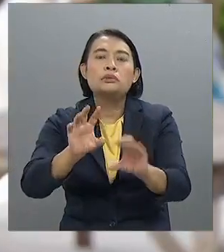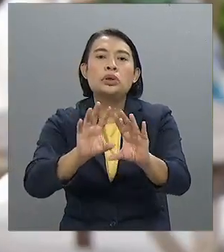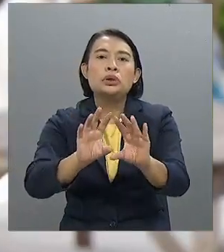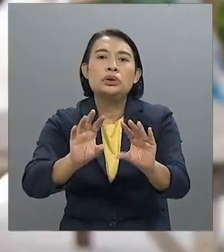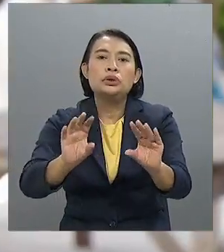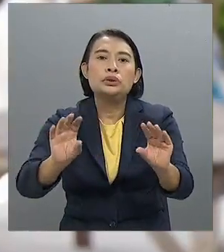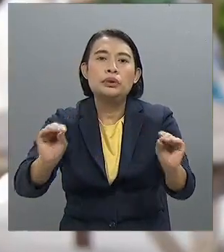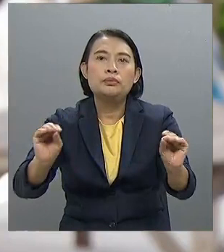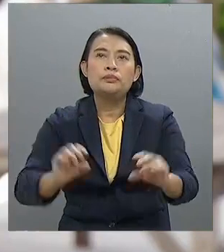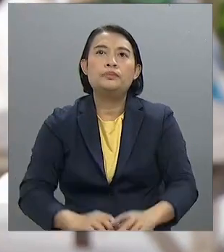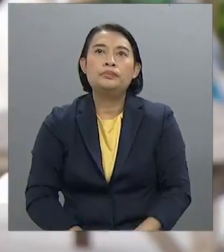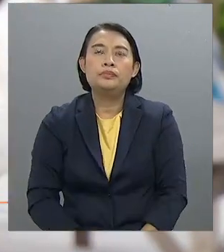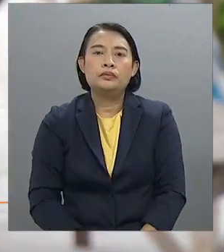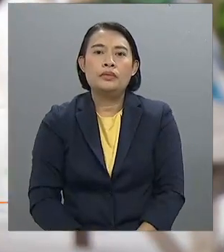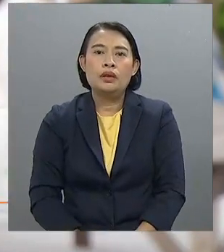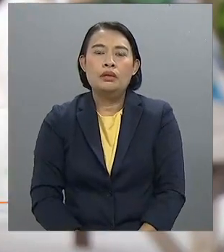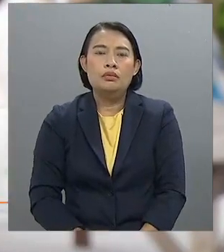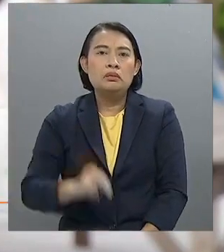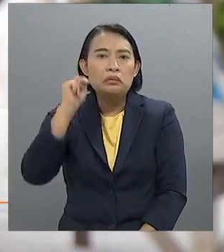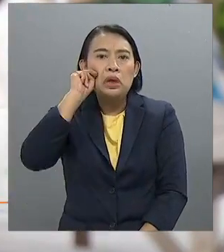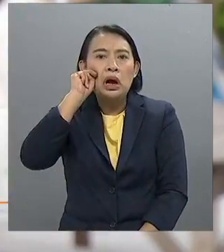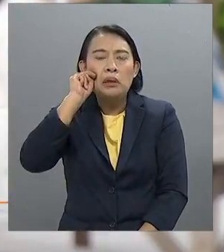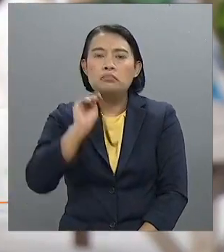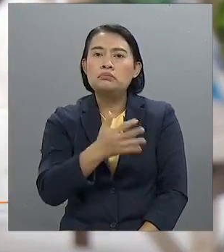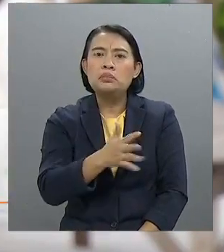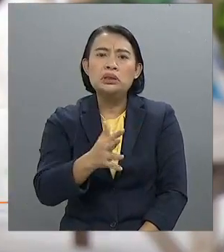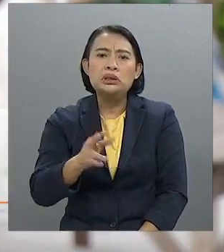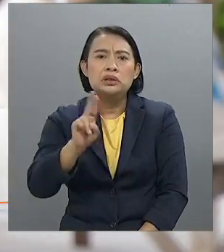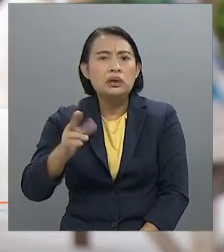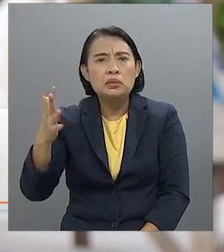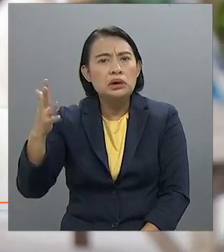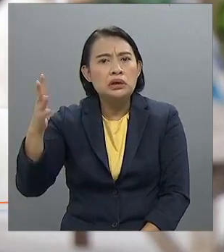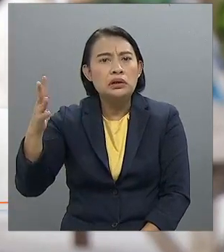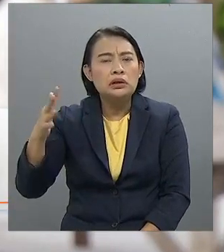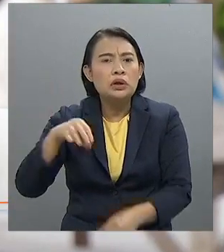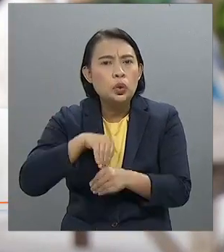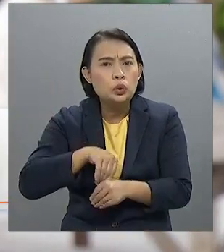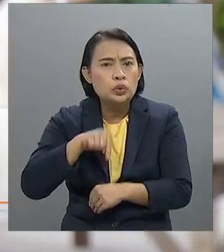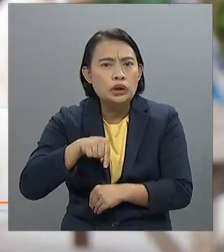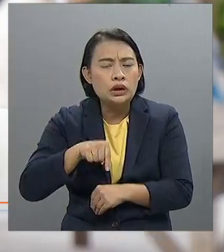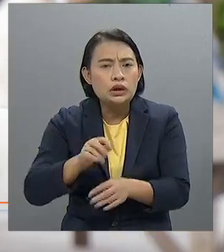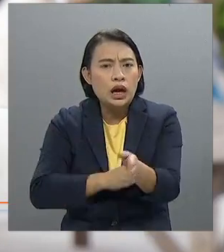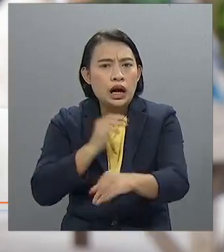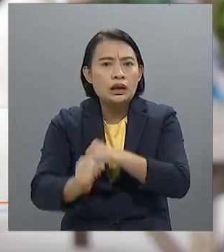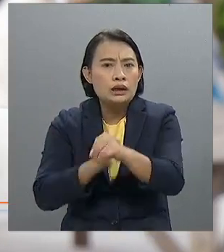มันน้ำไม่มีใช้ครับน้ำไม่มีใช้เลยตั้งแต่มาอยู่ที่นี่4-5ปีแล้วไม่มีน้ำใช้แล้